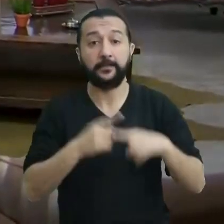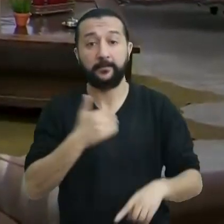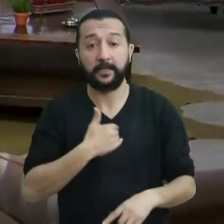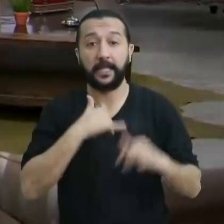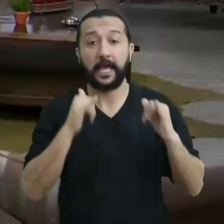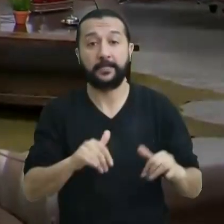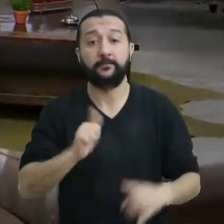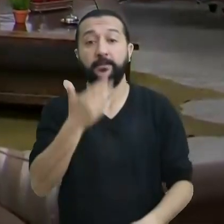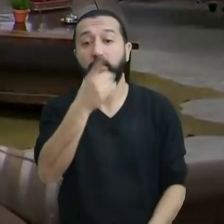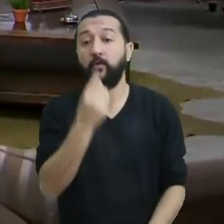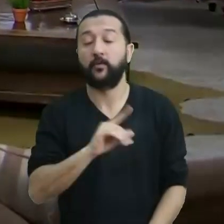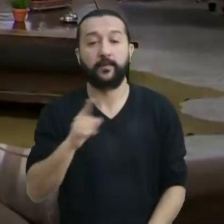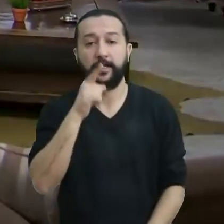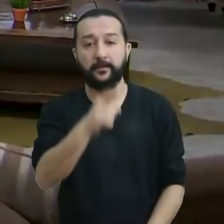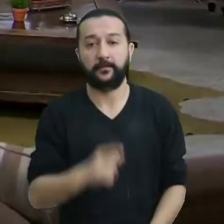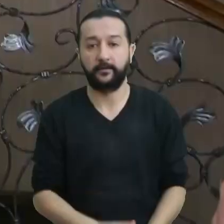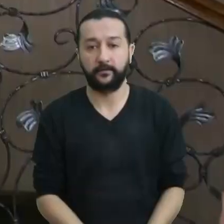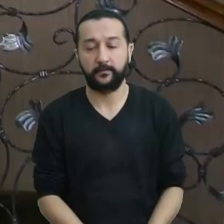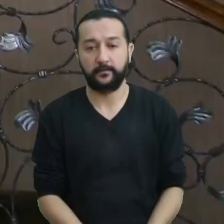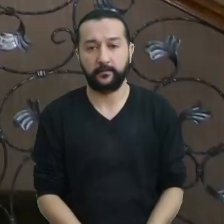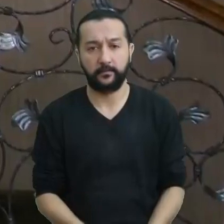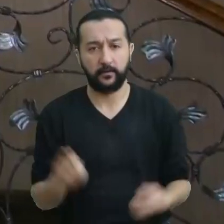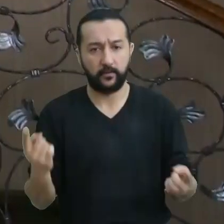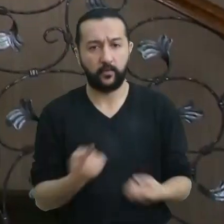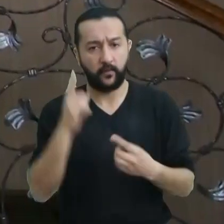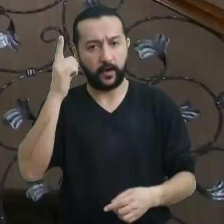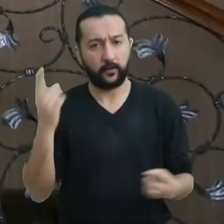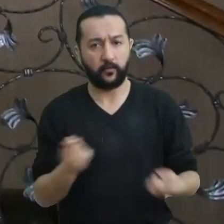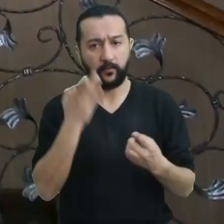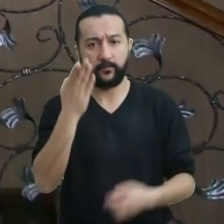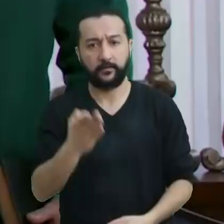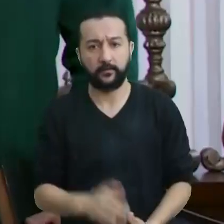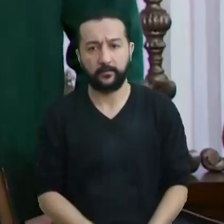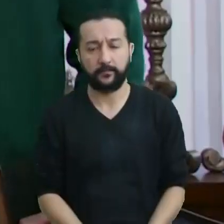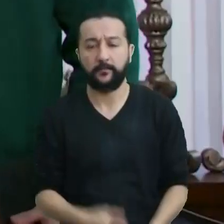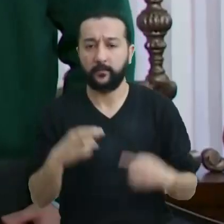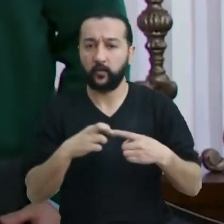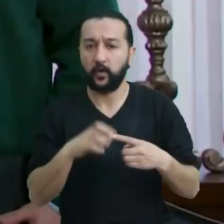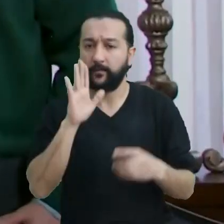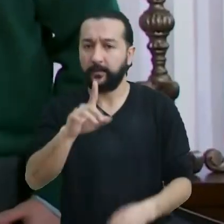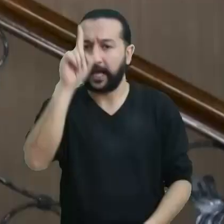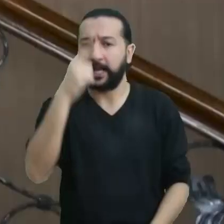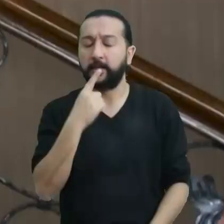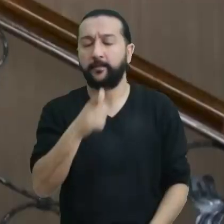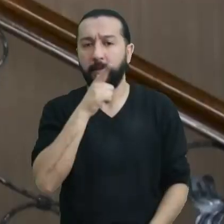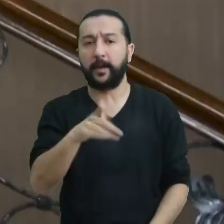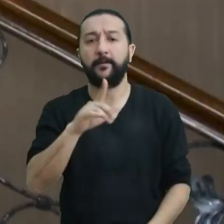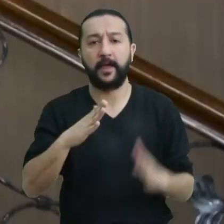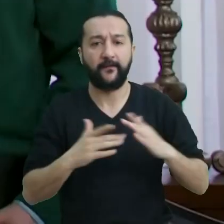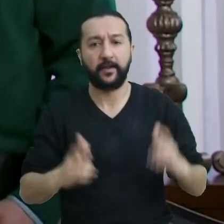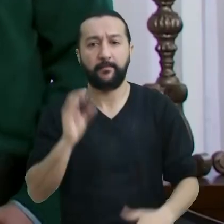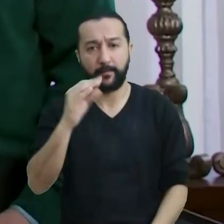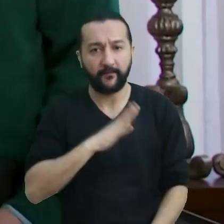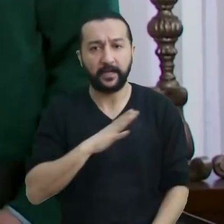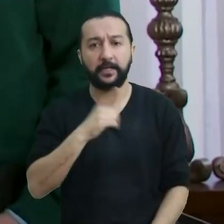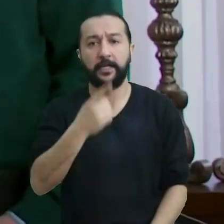ben ters şık olmuyorsun! Nurhanlar kanepeye oturacaklarken Allah panikle Allah havaya ya. Sıçradılar. Ya Rüyam, Allah aşkına bağırma. Bu evde bir bebek